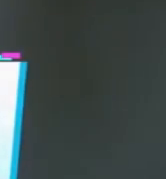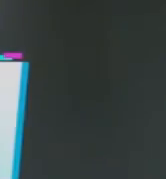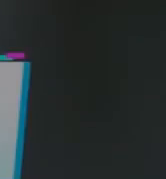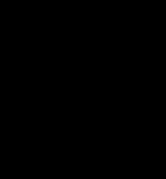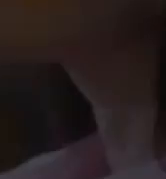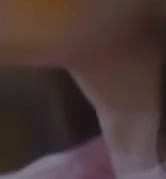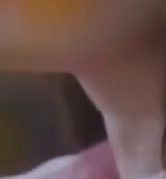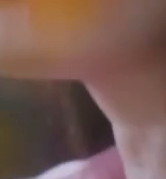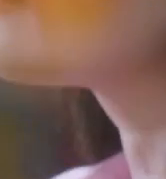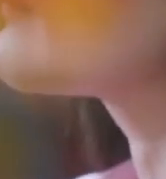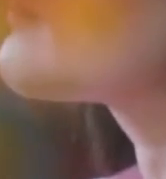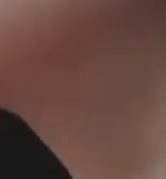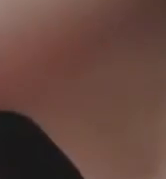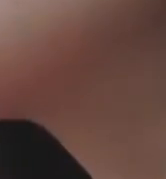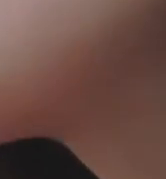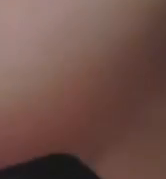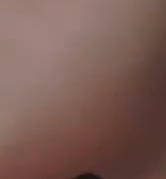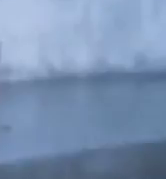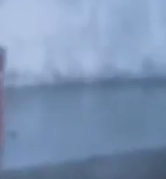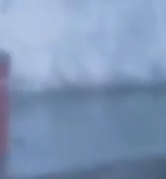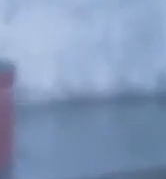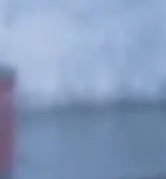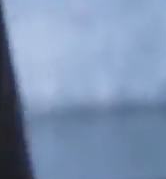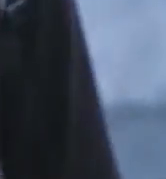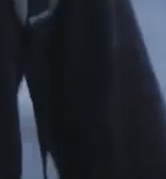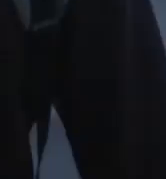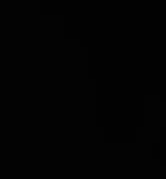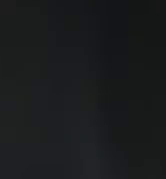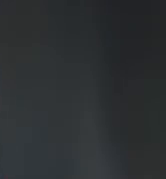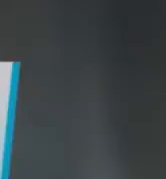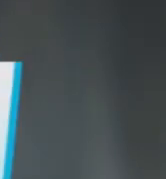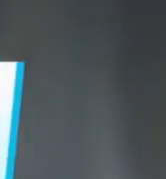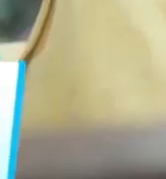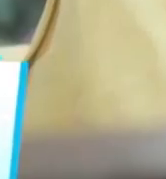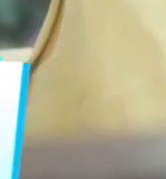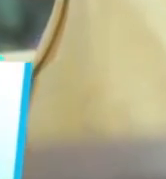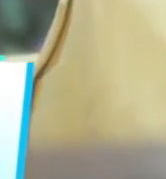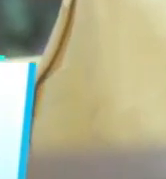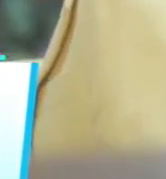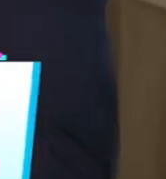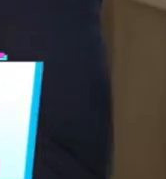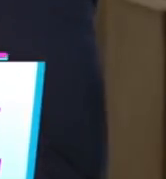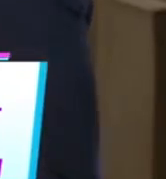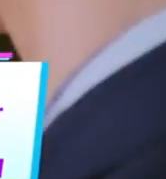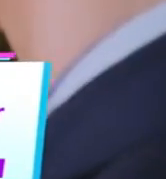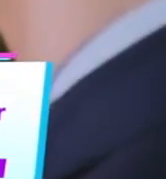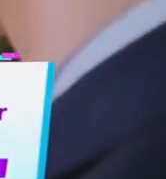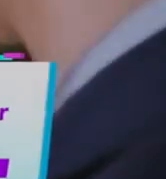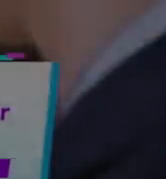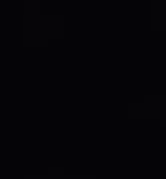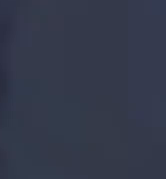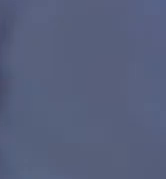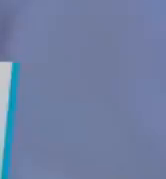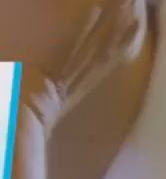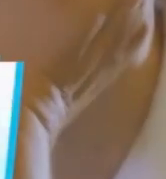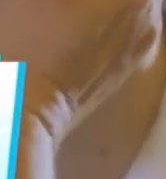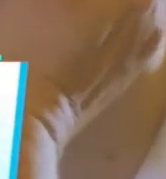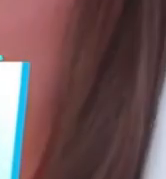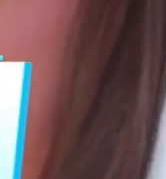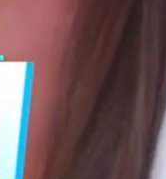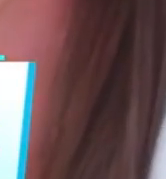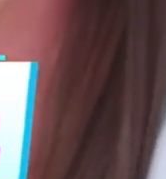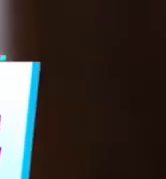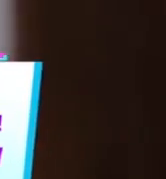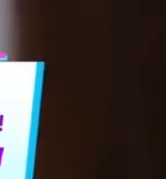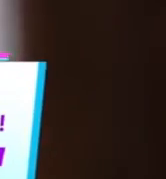for my dreams. Great visuals and cinematography make each scene an excellent success. My family gets to sit and watch together with so much kilig. Hands down,